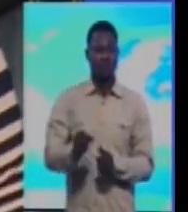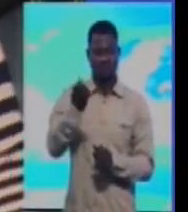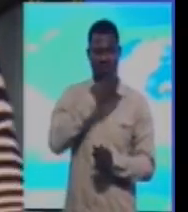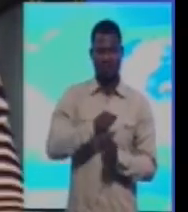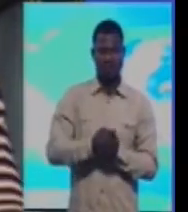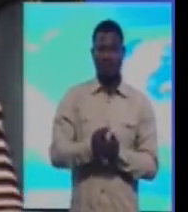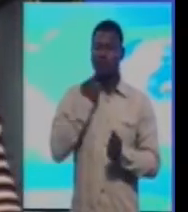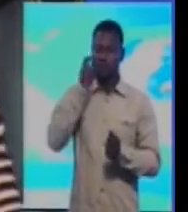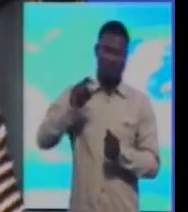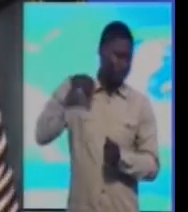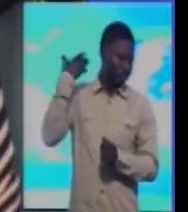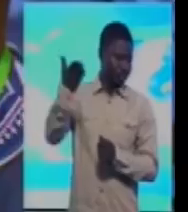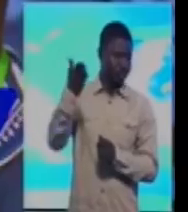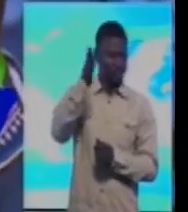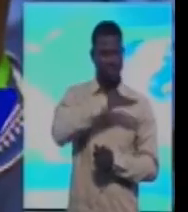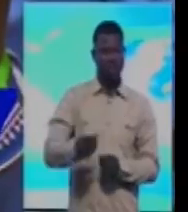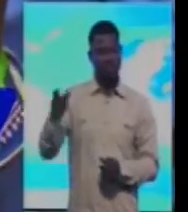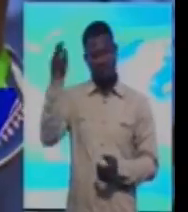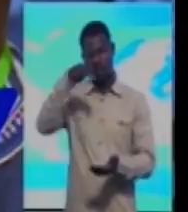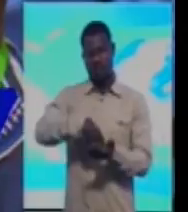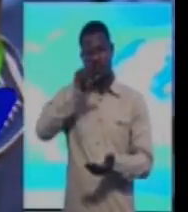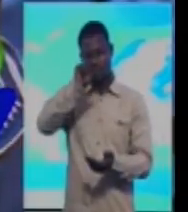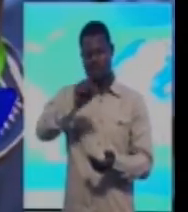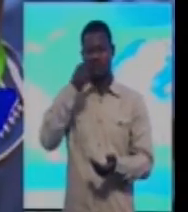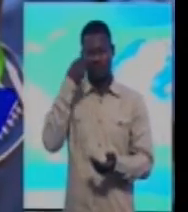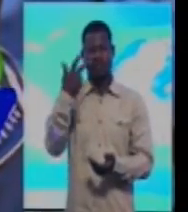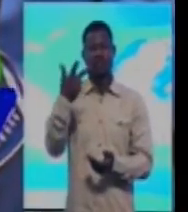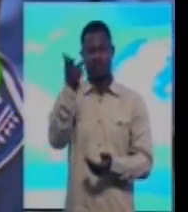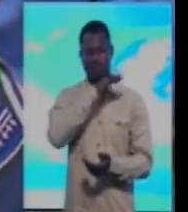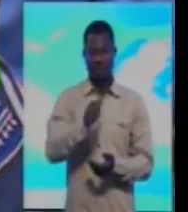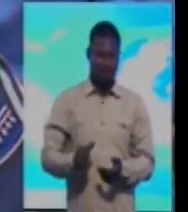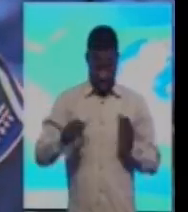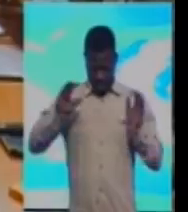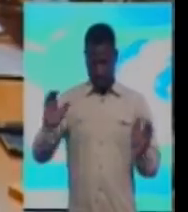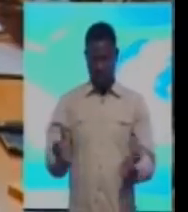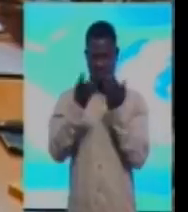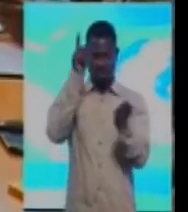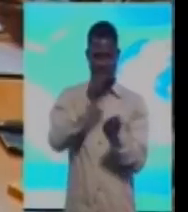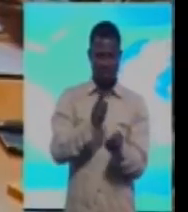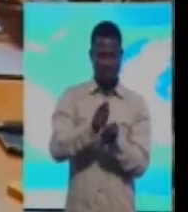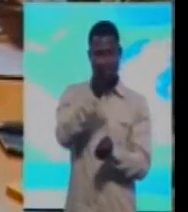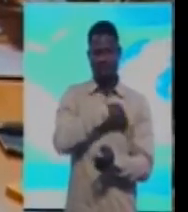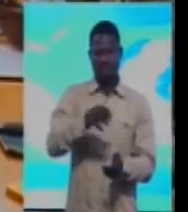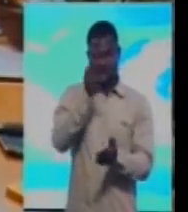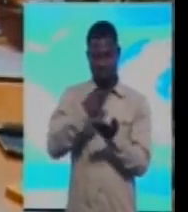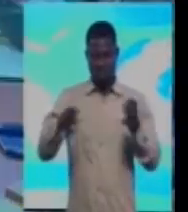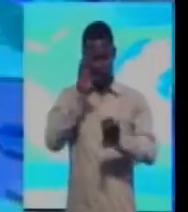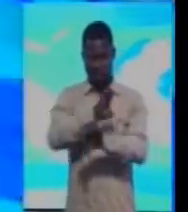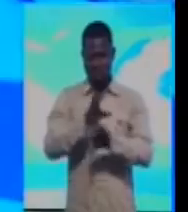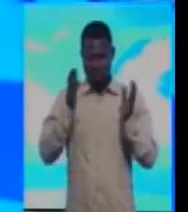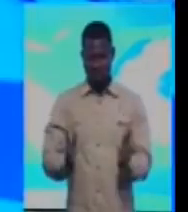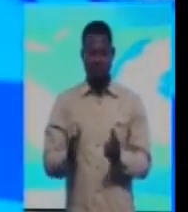devra, d'ici à 2023, booster les petites et moyennes entreprises et renforcer la résilience des populations par la création